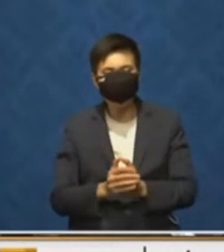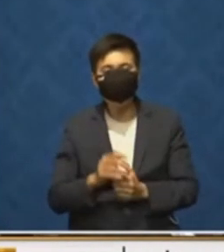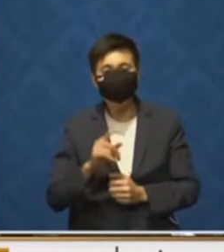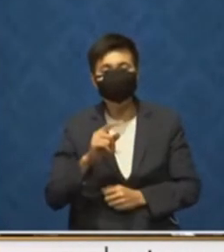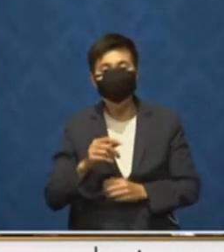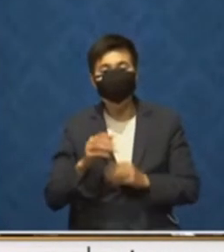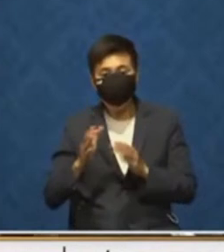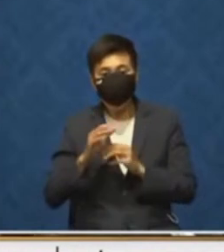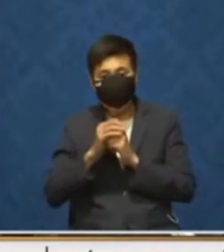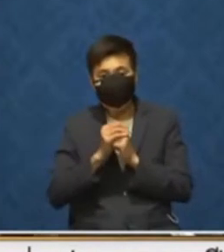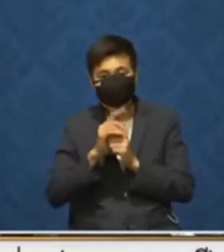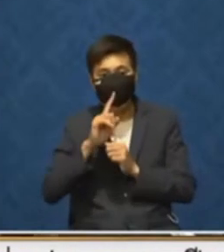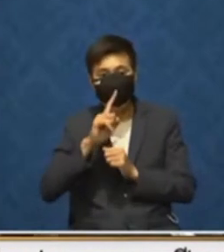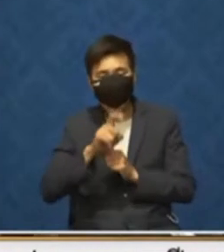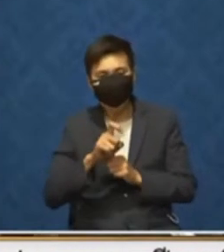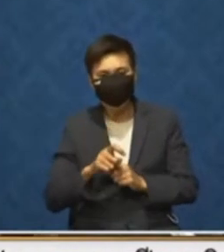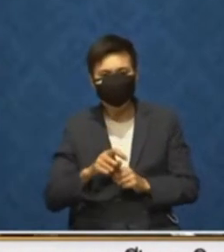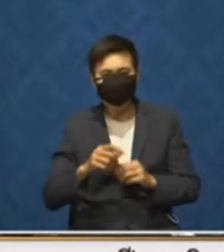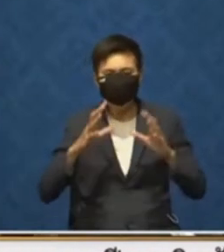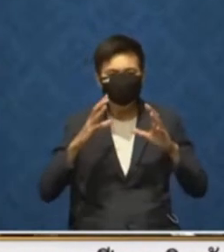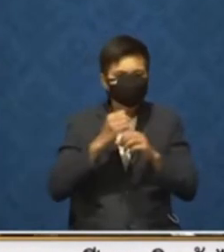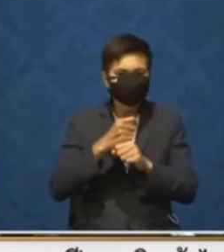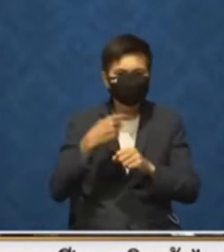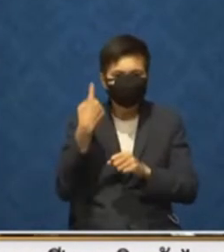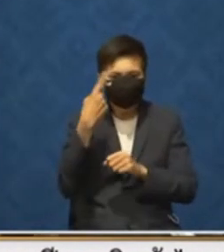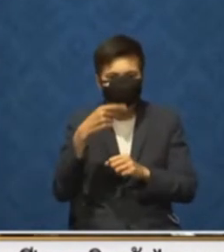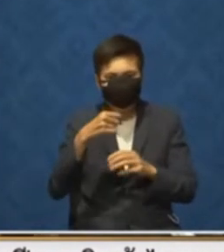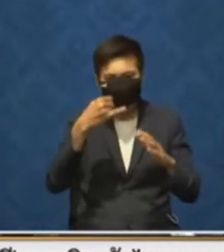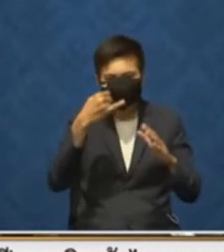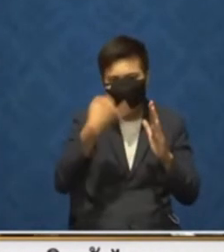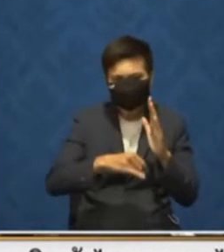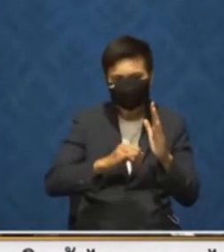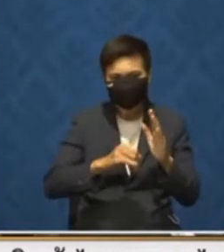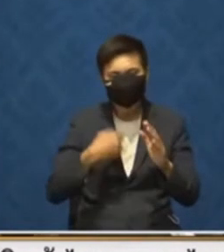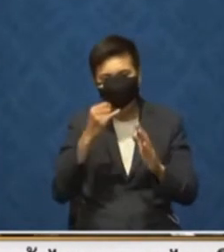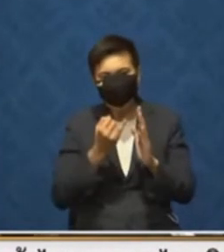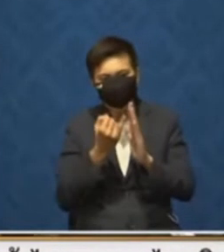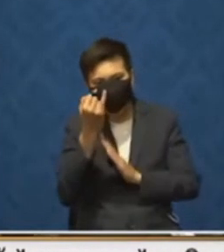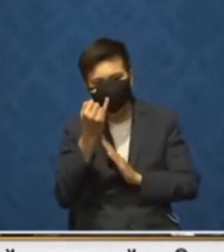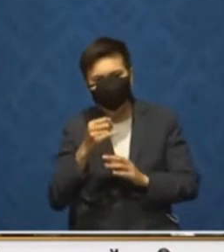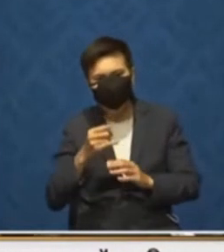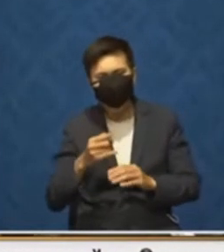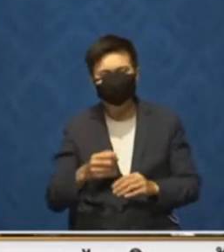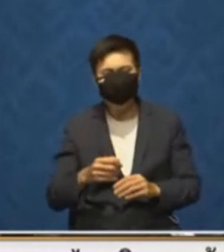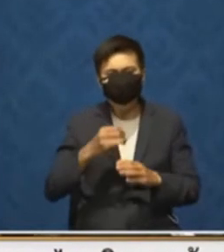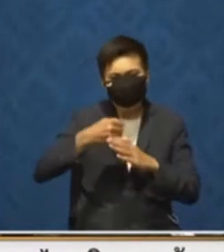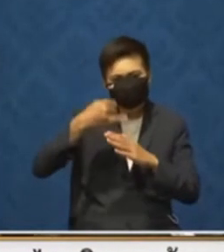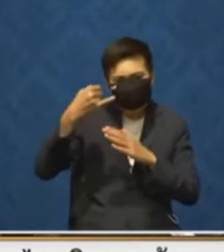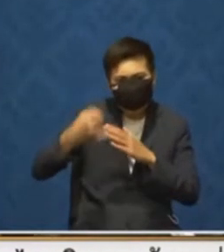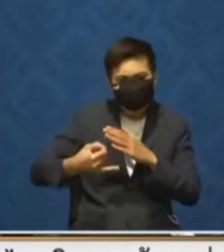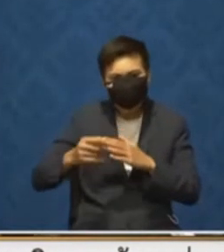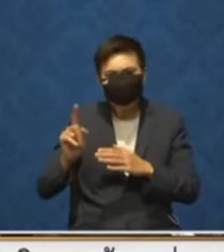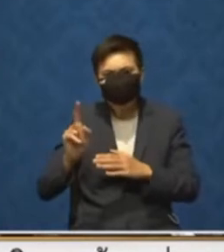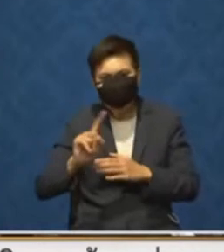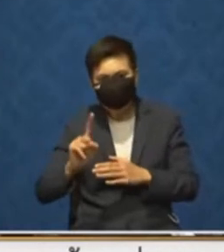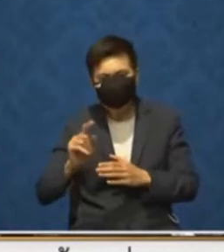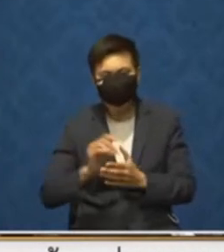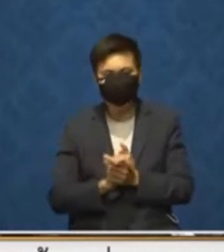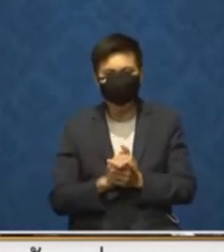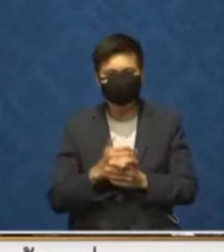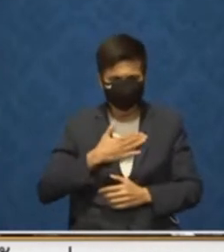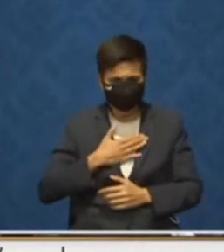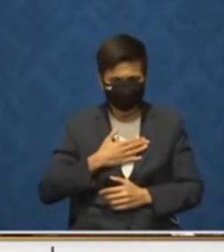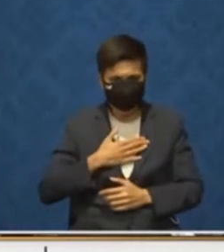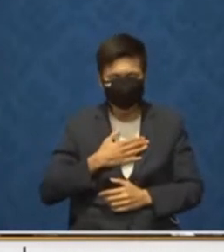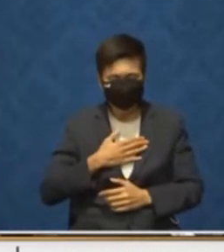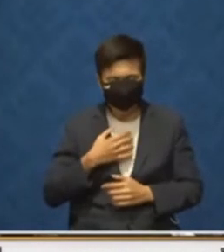แล้วตกลงใครมีใครถูกแล้วไม่ได้จะได้จบกันสักทีก็ไม่จบแล้วก็เวลาเราพูดกันทางทาง